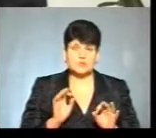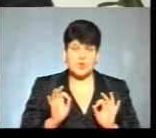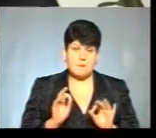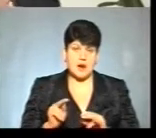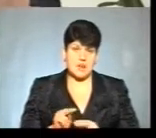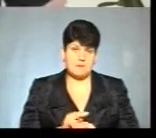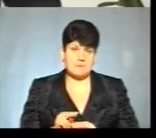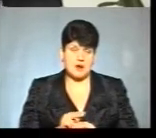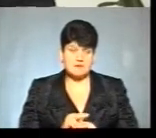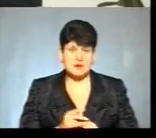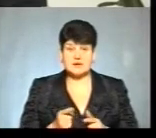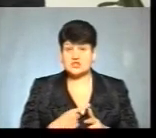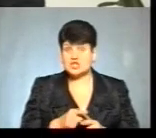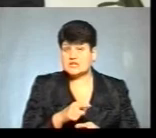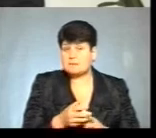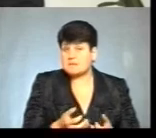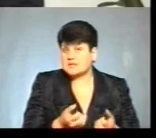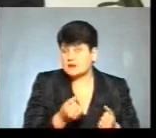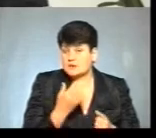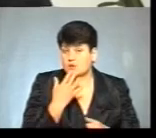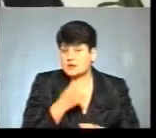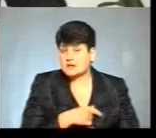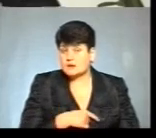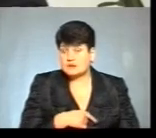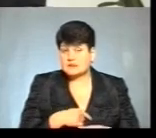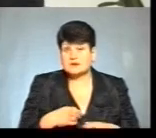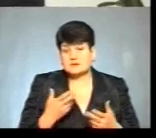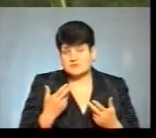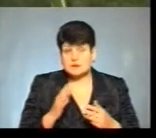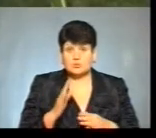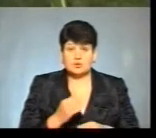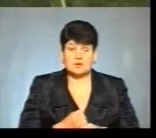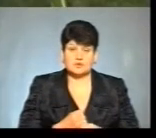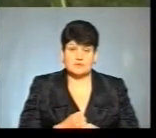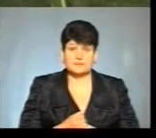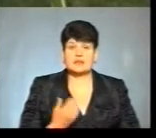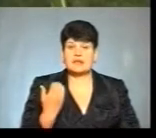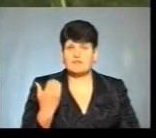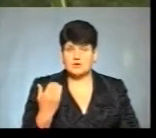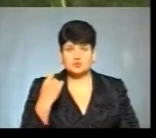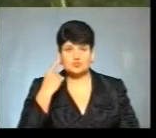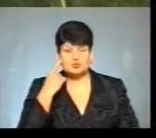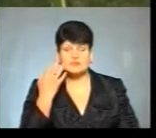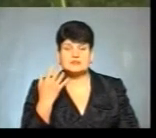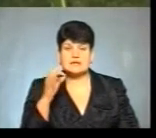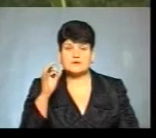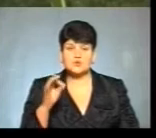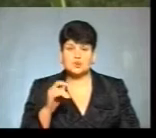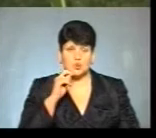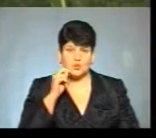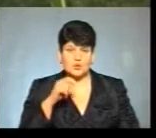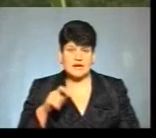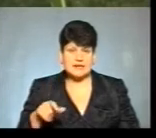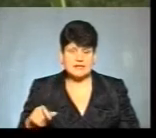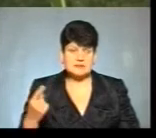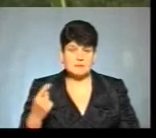І це. Але чи її підтримують народні депутати цю правку? Звичайно, ми будемо працювати. На вашу думку, скільки відсотків українців в